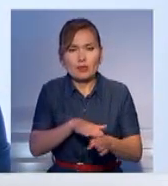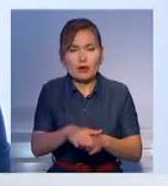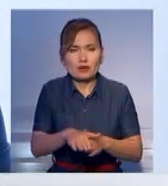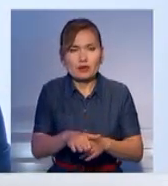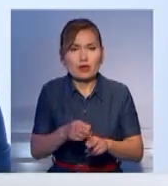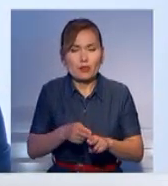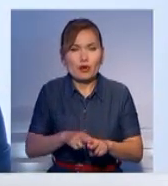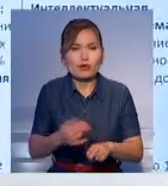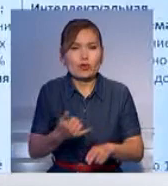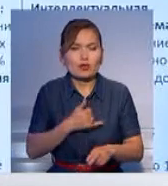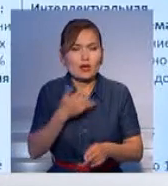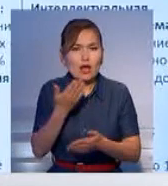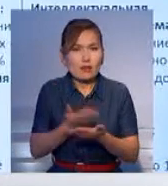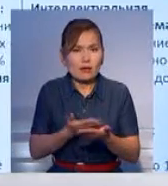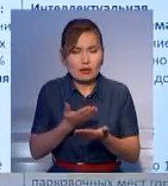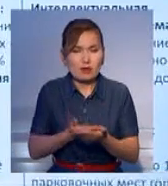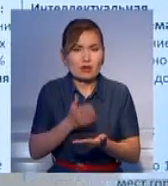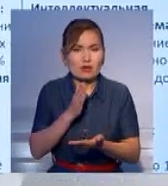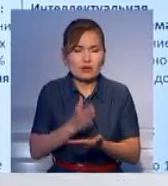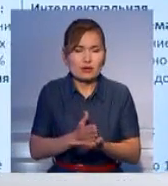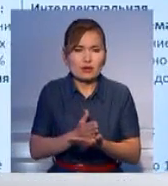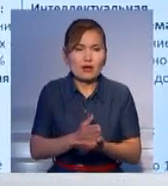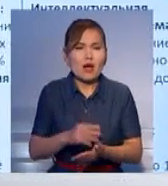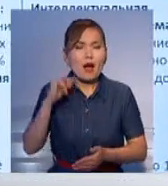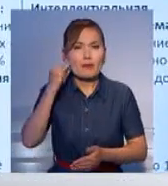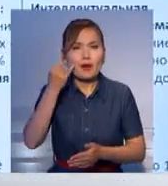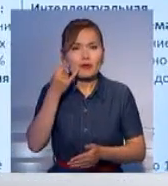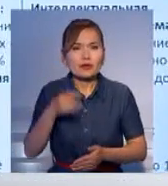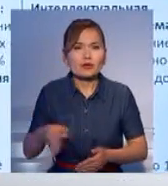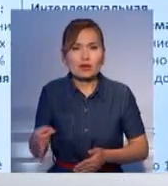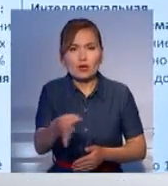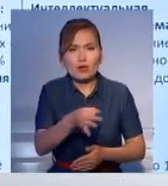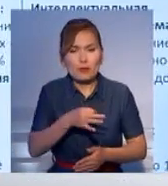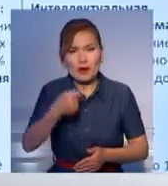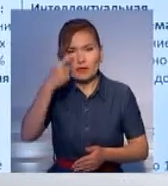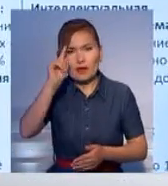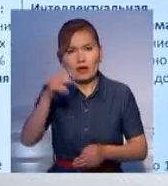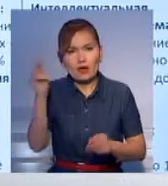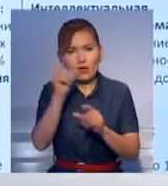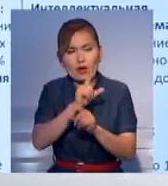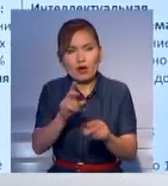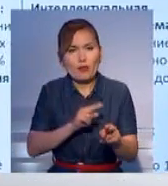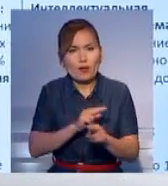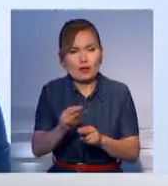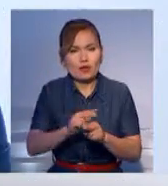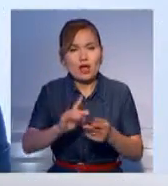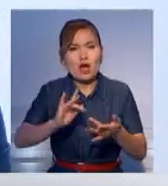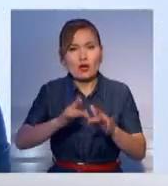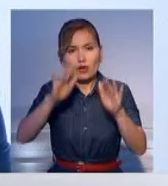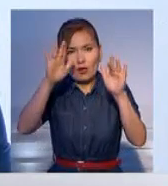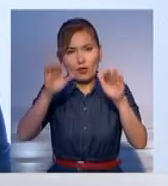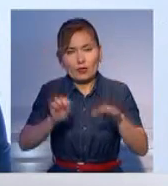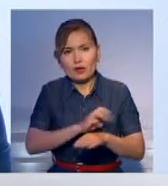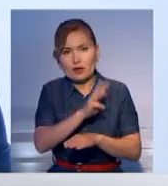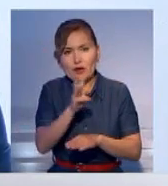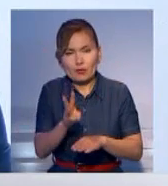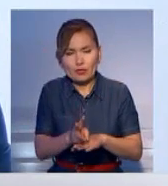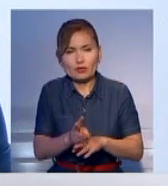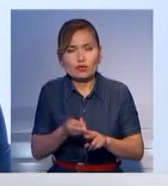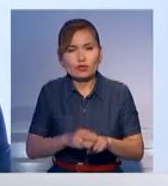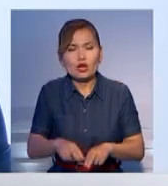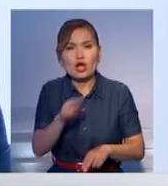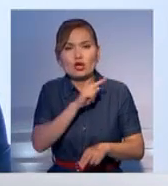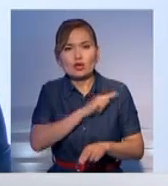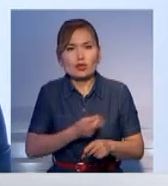бірнеше мысал келтіре кетейін. Павлодар облысының білім беру саласындағы онлайн журналмен күнделіктерді іске